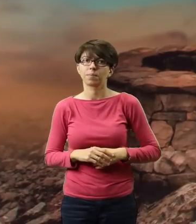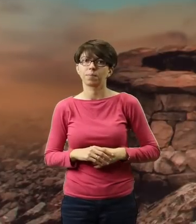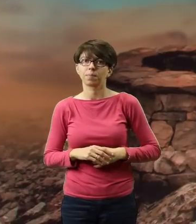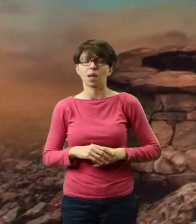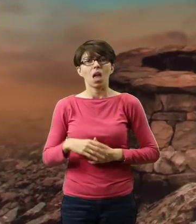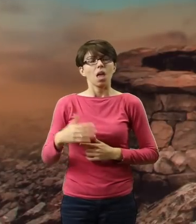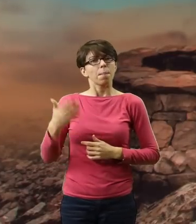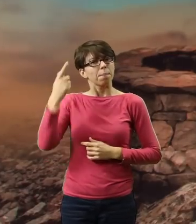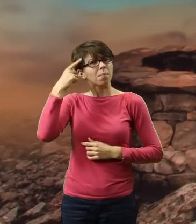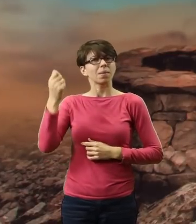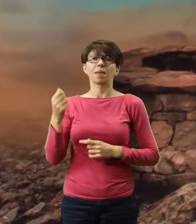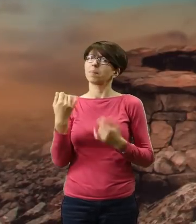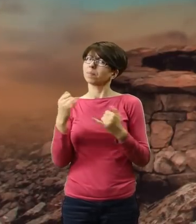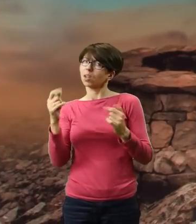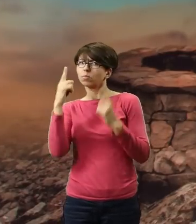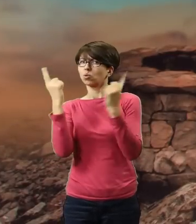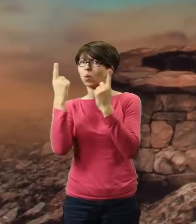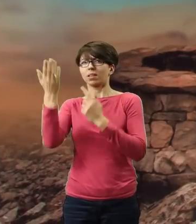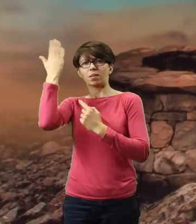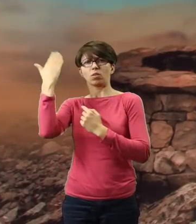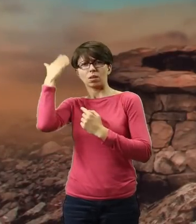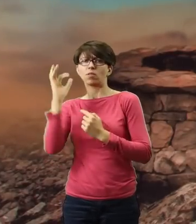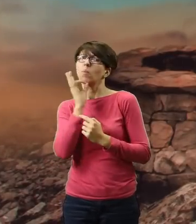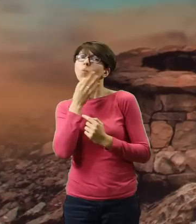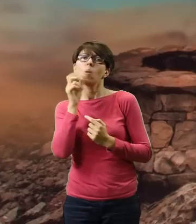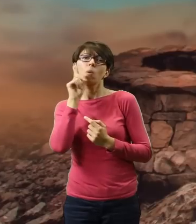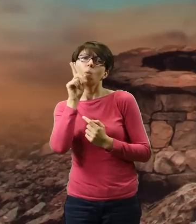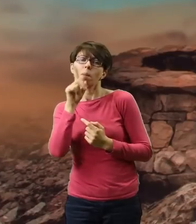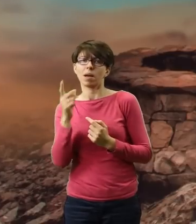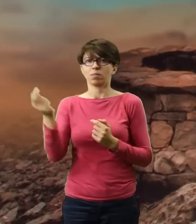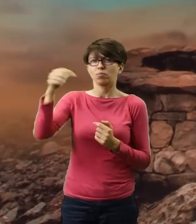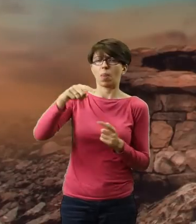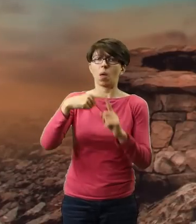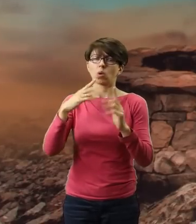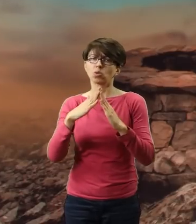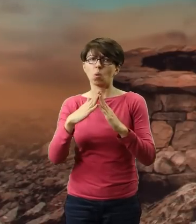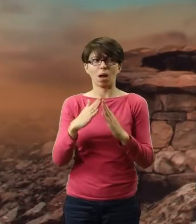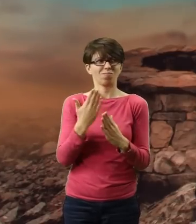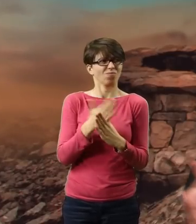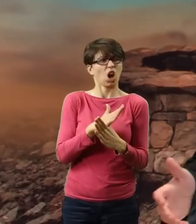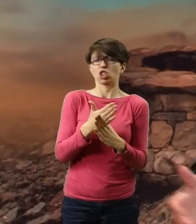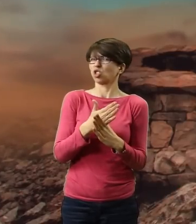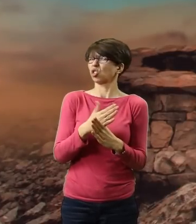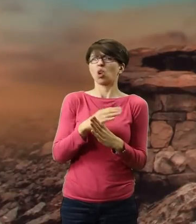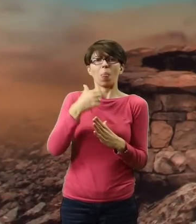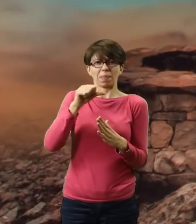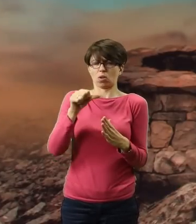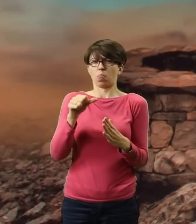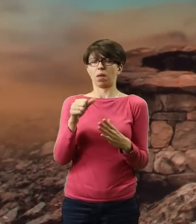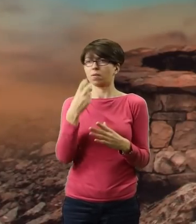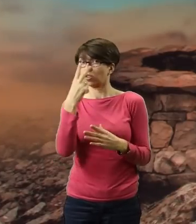młodego mężczyznę w czasie ewangelizacji Nadmorskiej który przyszedł do kościoła tylko dlatego